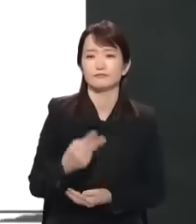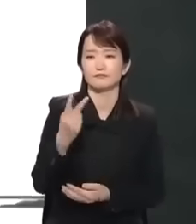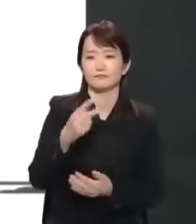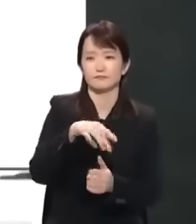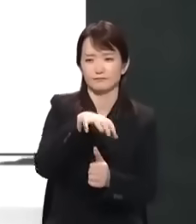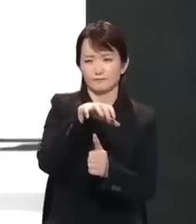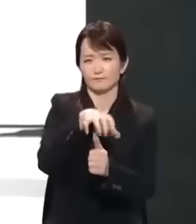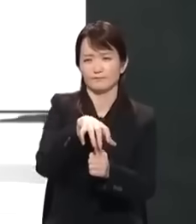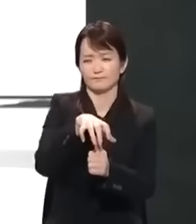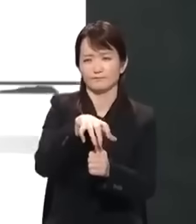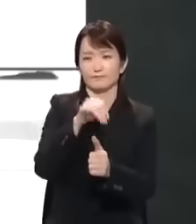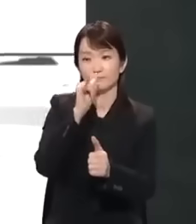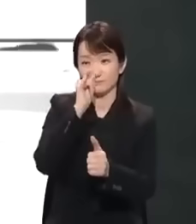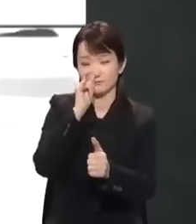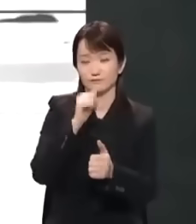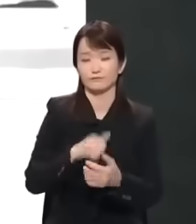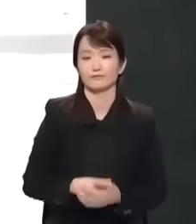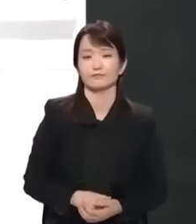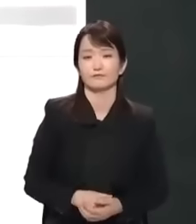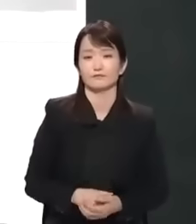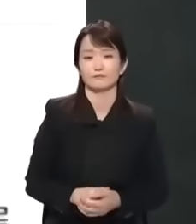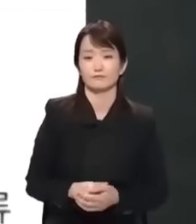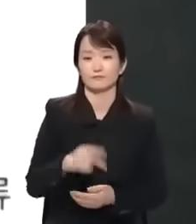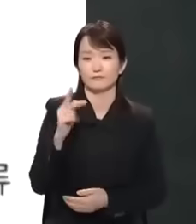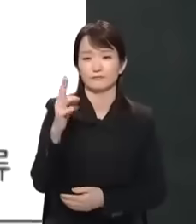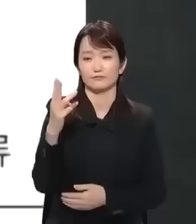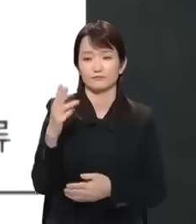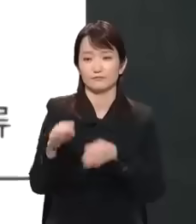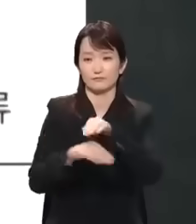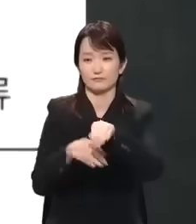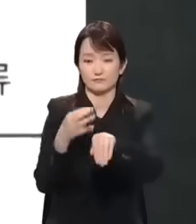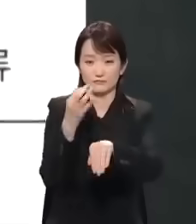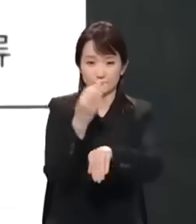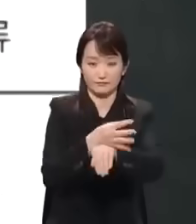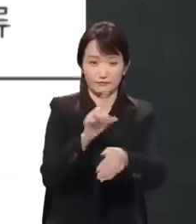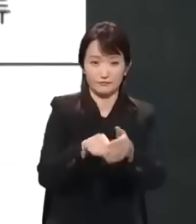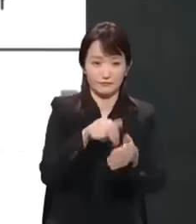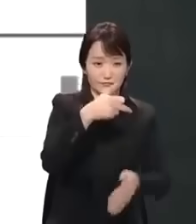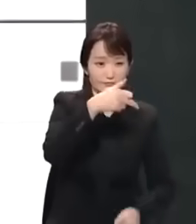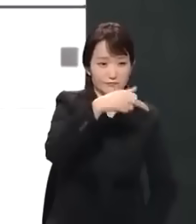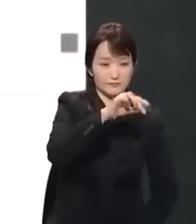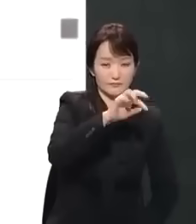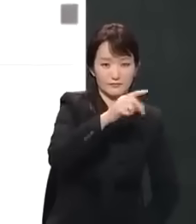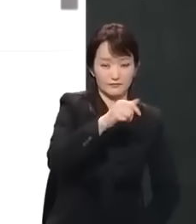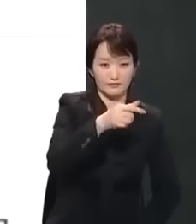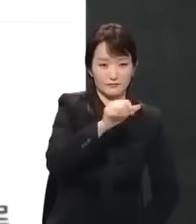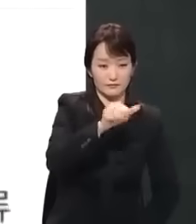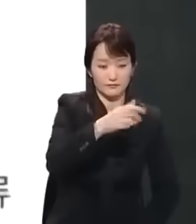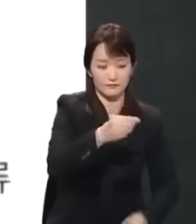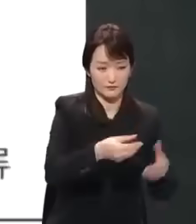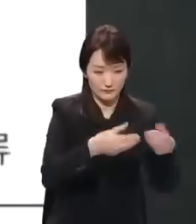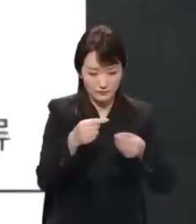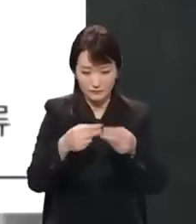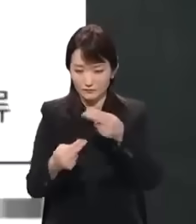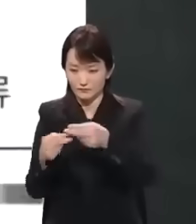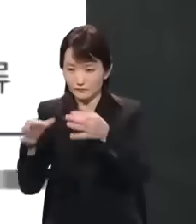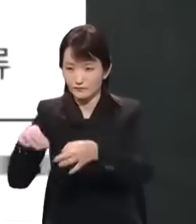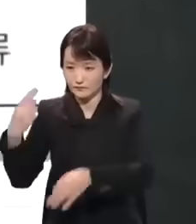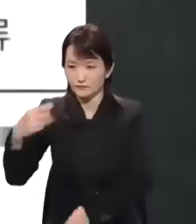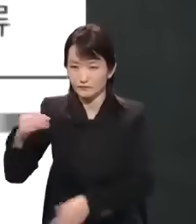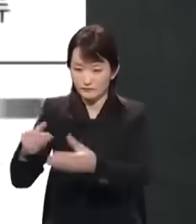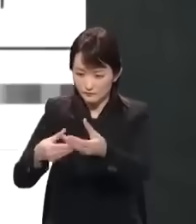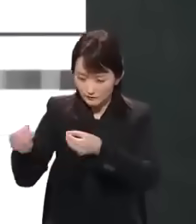거 기록이 있어요 근데 이제 K3 차량을 구매할 때 캐피탈에서 500만 원 저축은행에서 1천만 원을 빌렸고